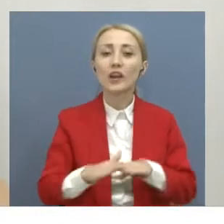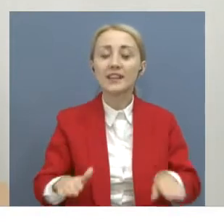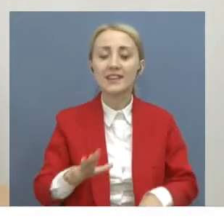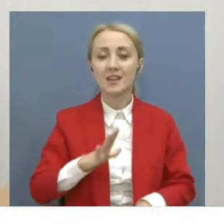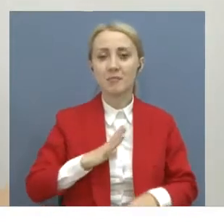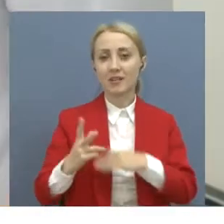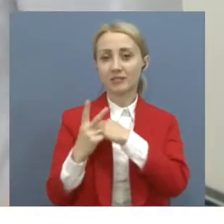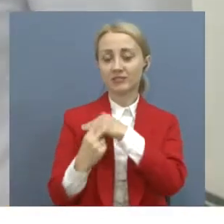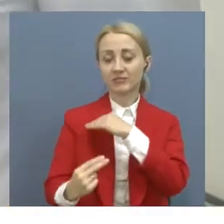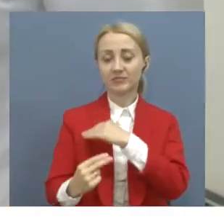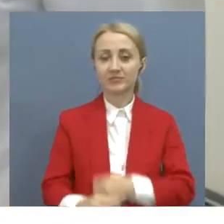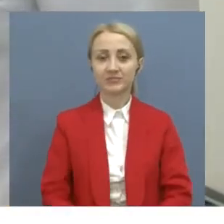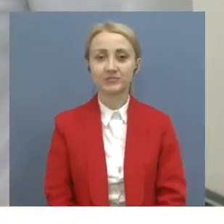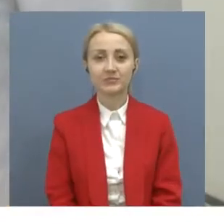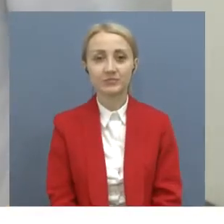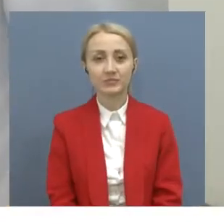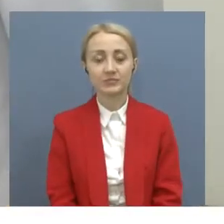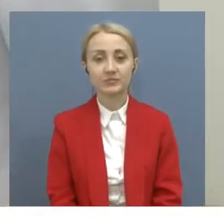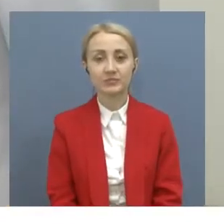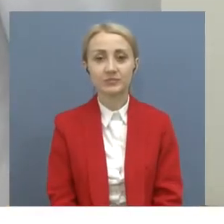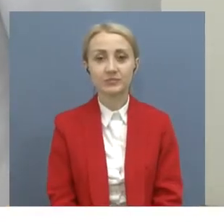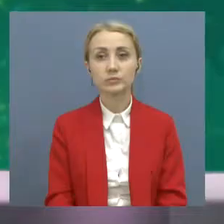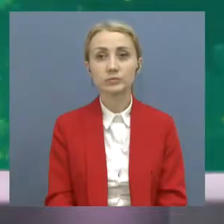Жақсыбаева, Василий Бережников, Шоқан Таукеев, Көкше, ақпарат.